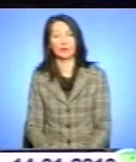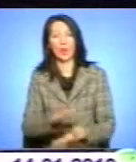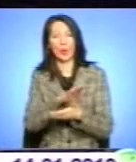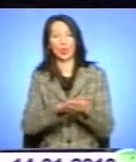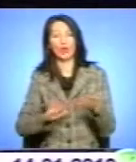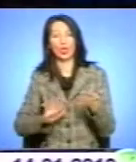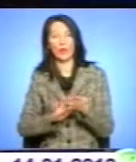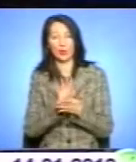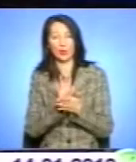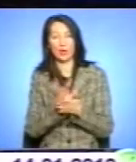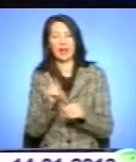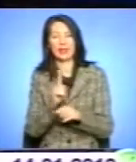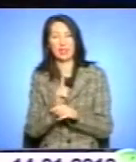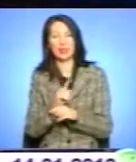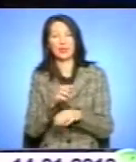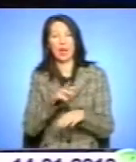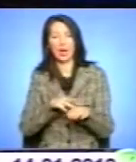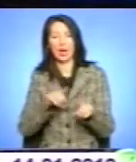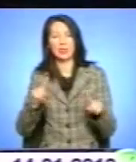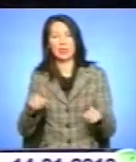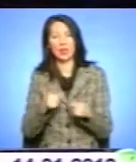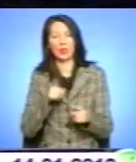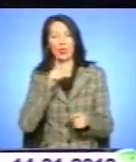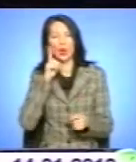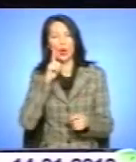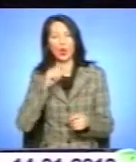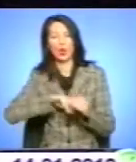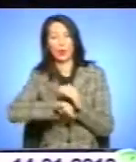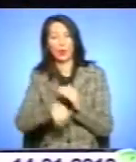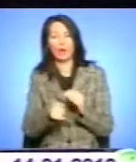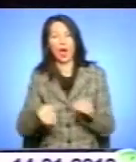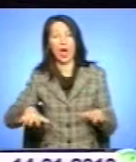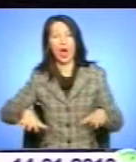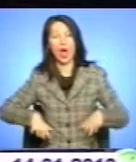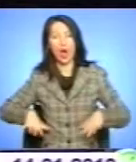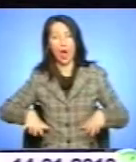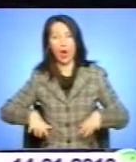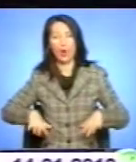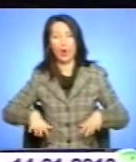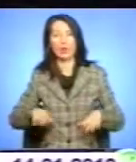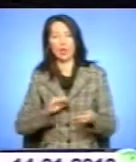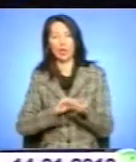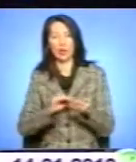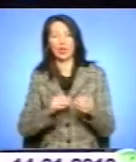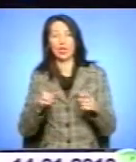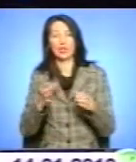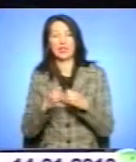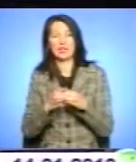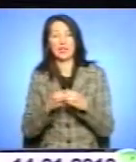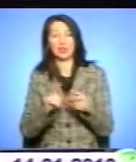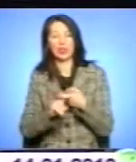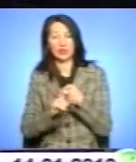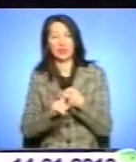Продовжуємо випуск. Тернопільські правоохоронці затримали юного крадія коней. Репортаж сектора зв'язків з громадськістю МВС